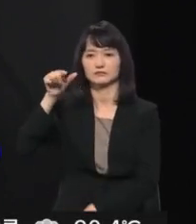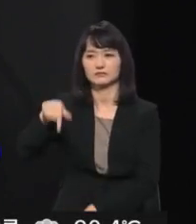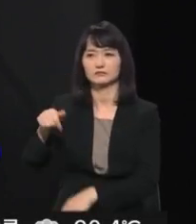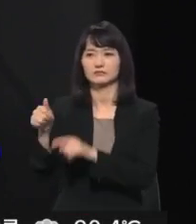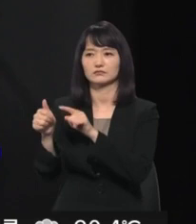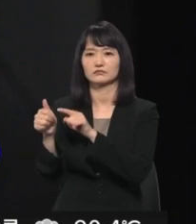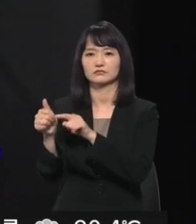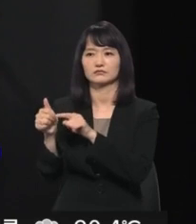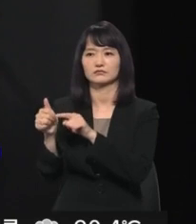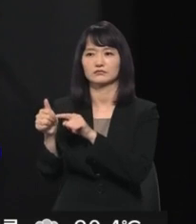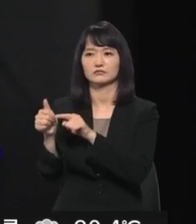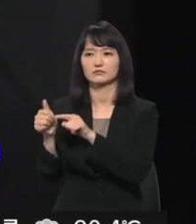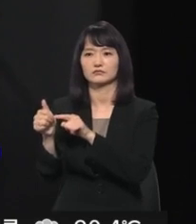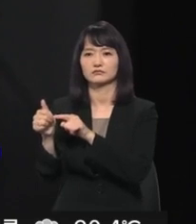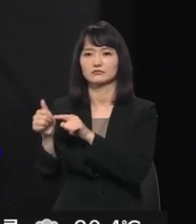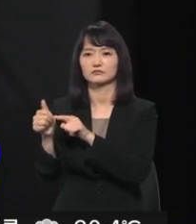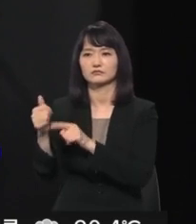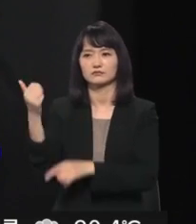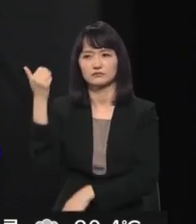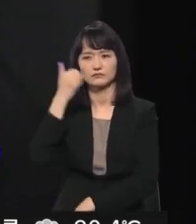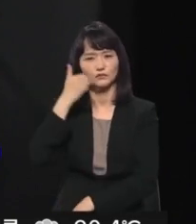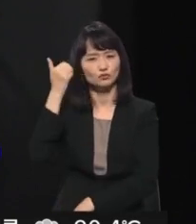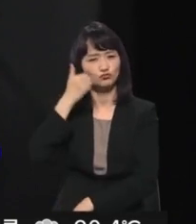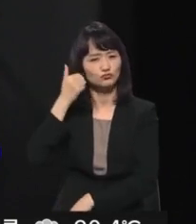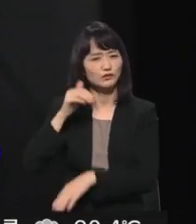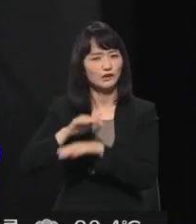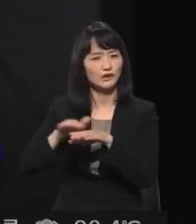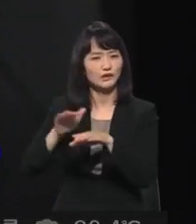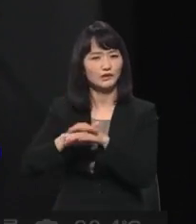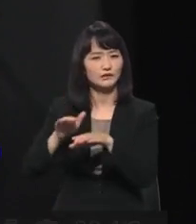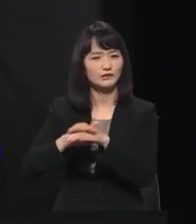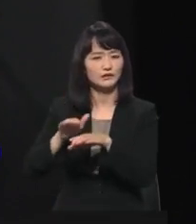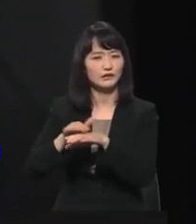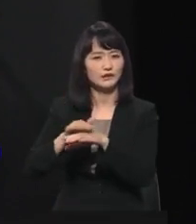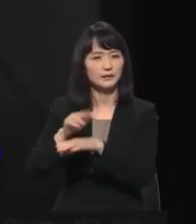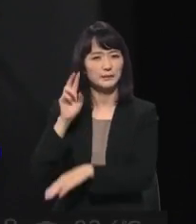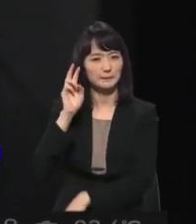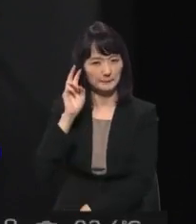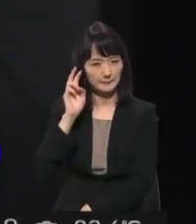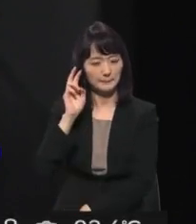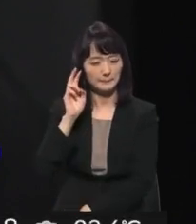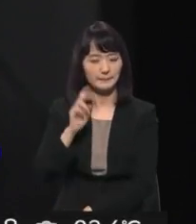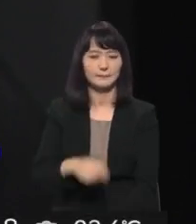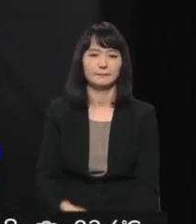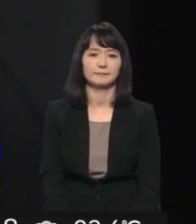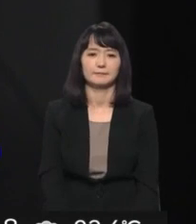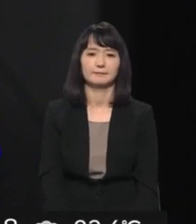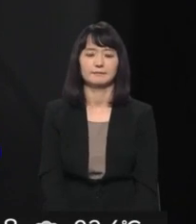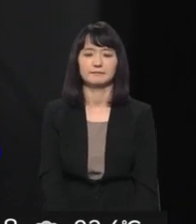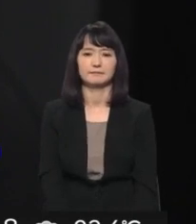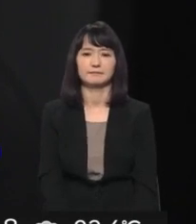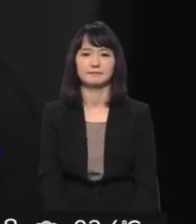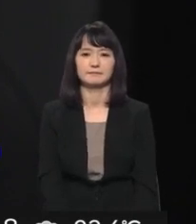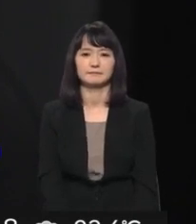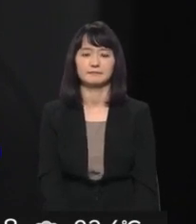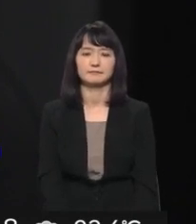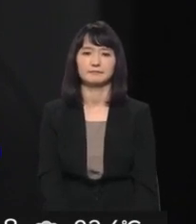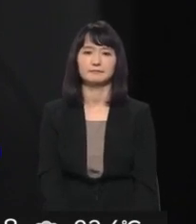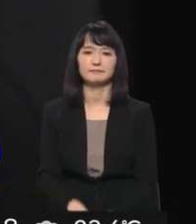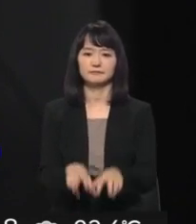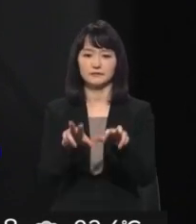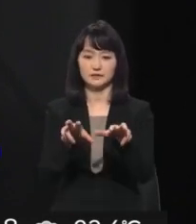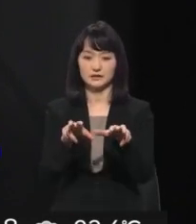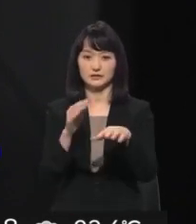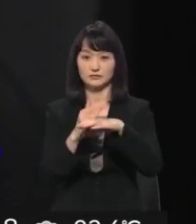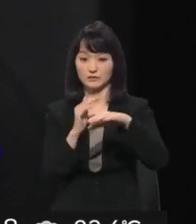대표는 아무튼 누군가가 해결해 주지 않을까 나는 내심 을 가지고 있고 으 그런 측면에서 뭐 지금 서둘러서